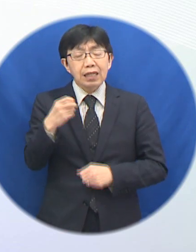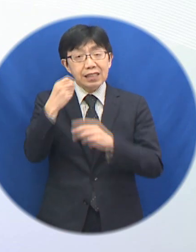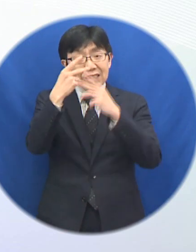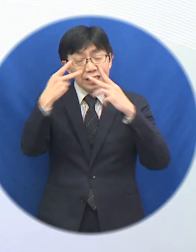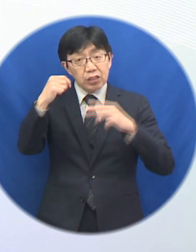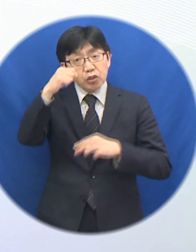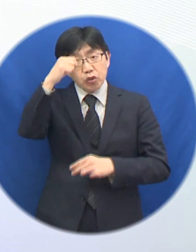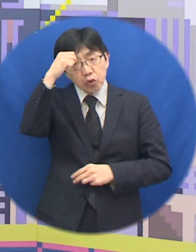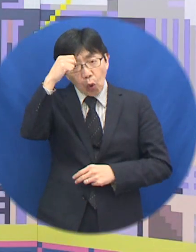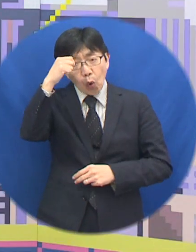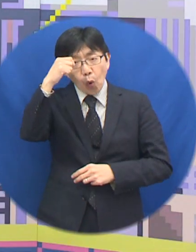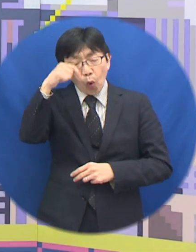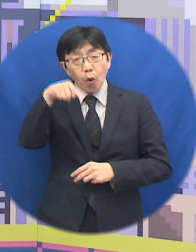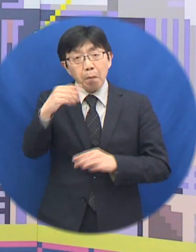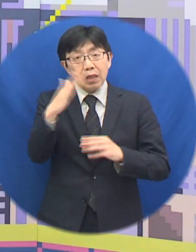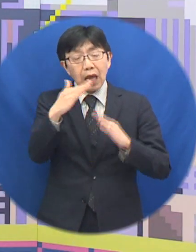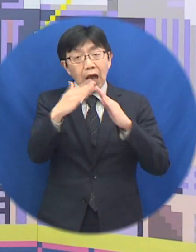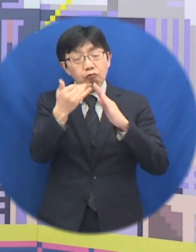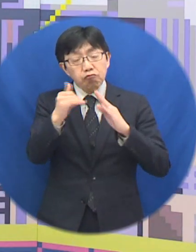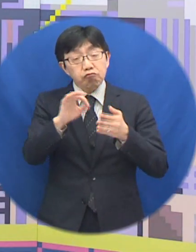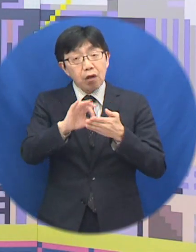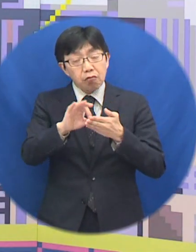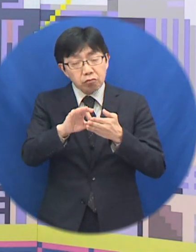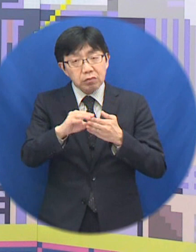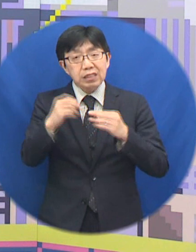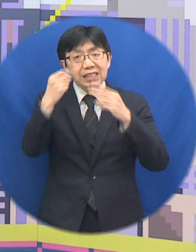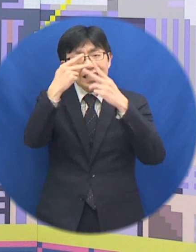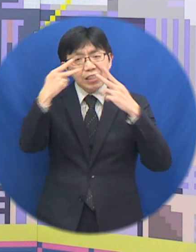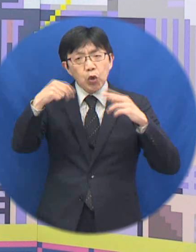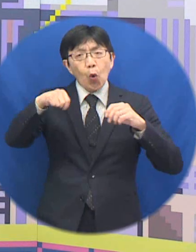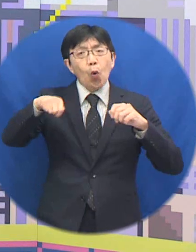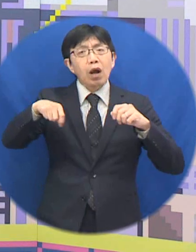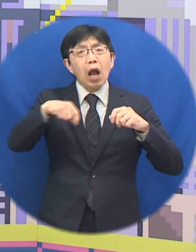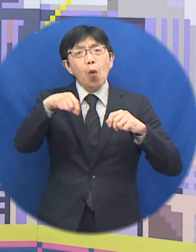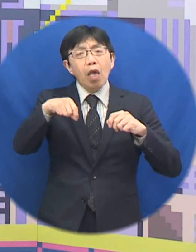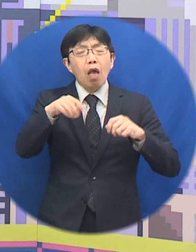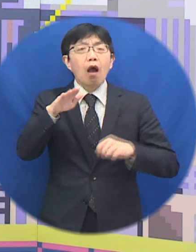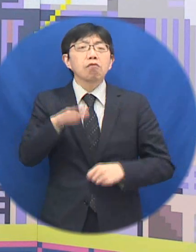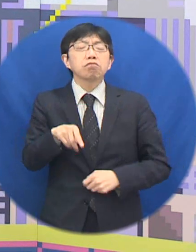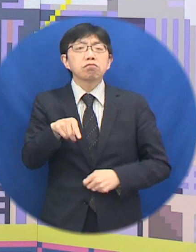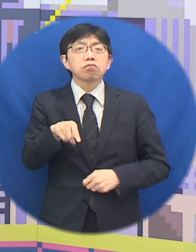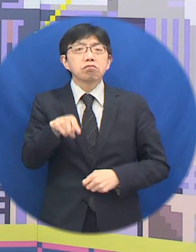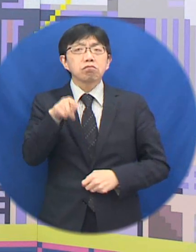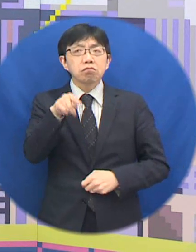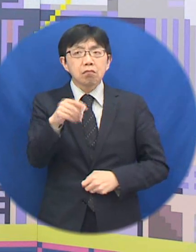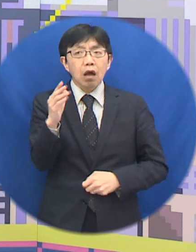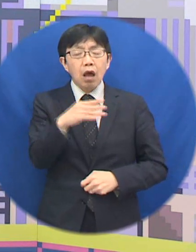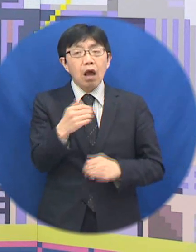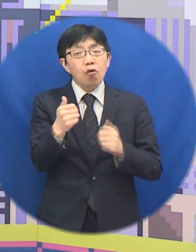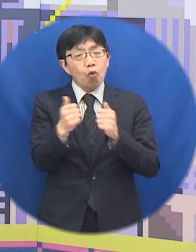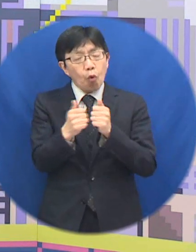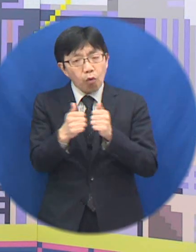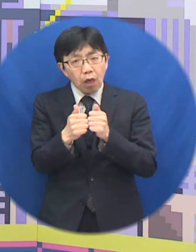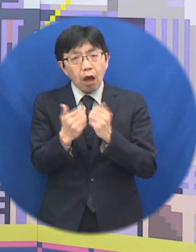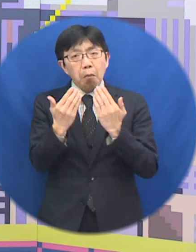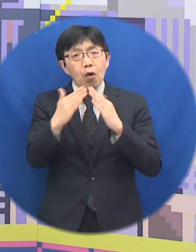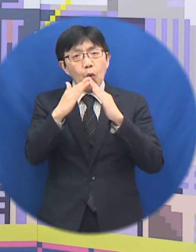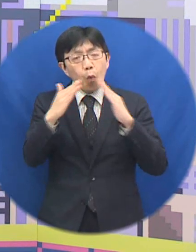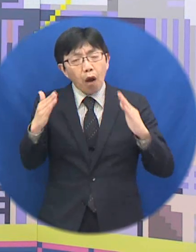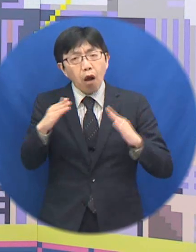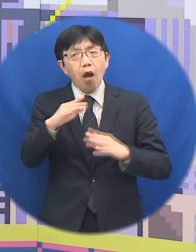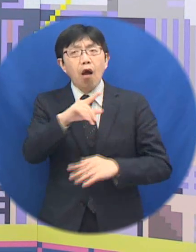族ができる認知症カフェがあります。 はい、 参加者同士の交流や勉強会相談など幅広く行っています